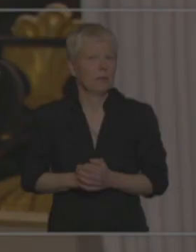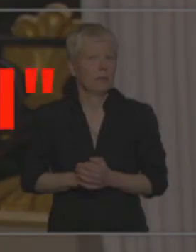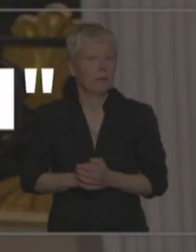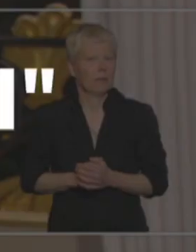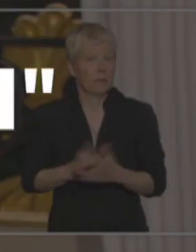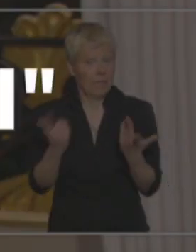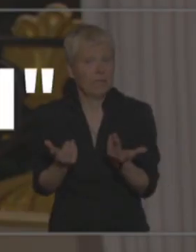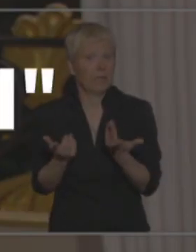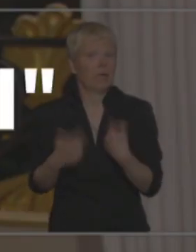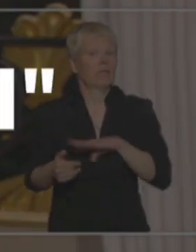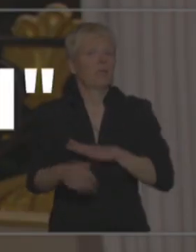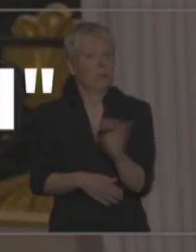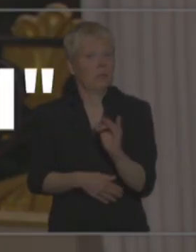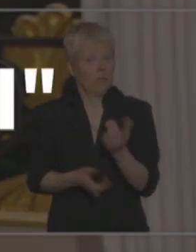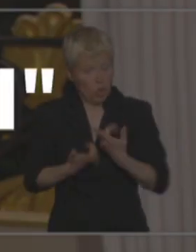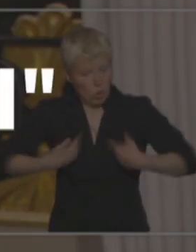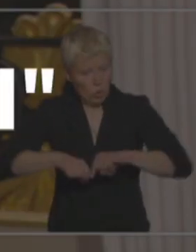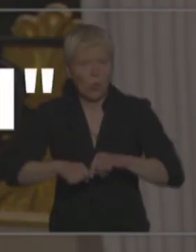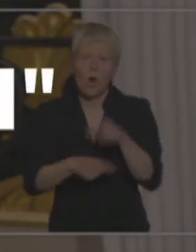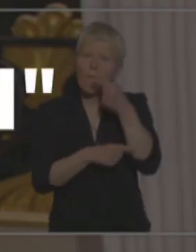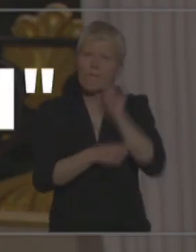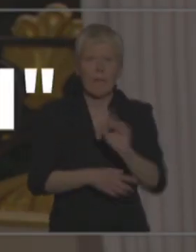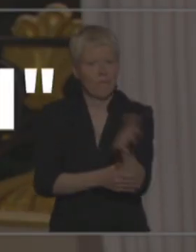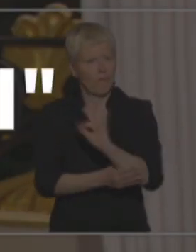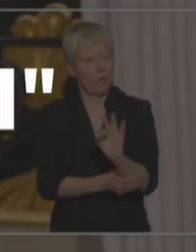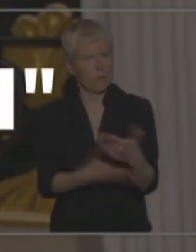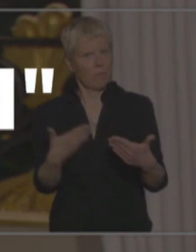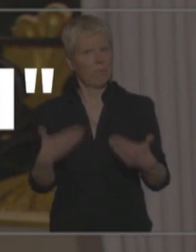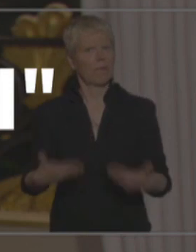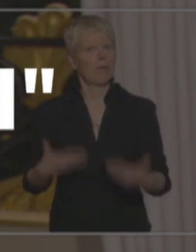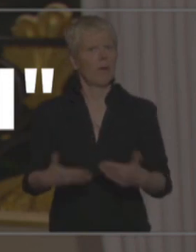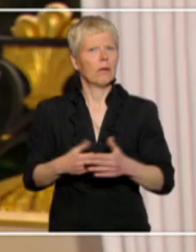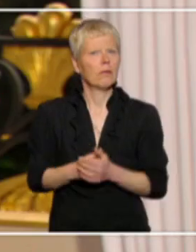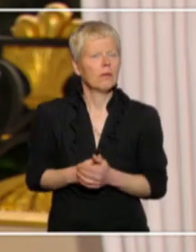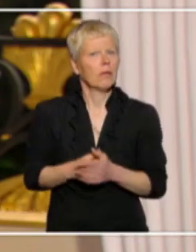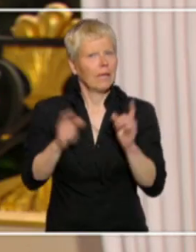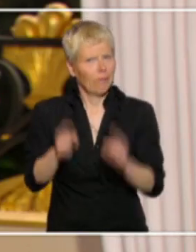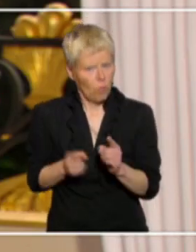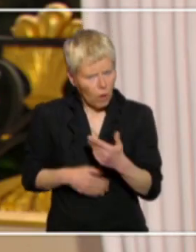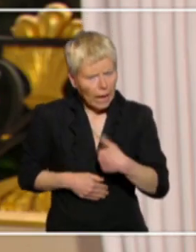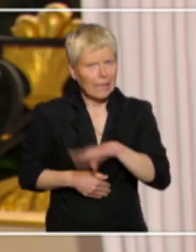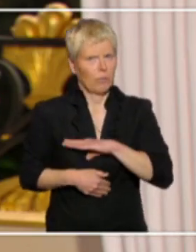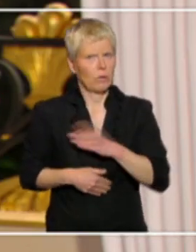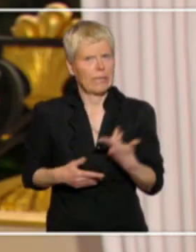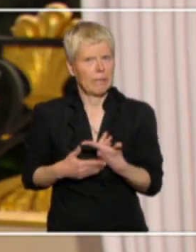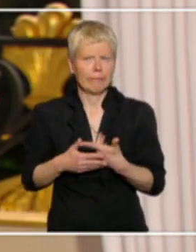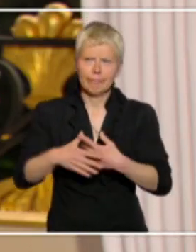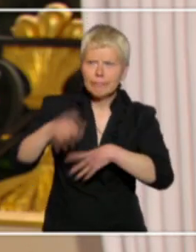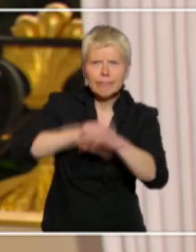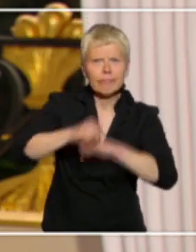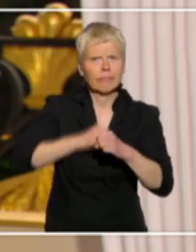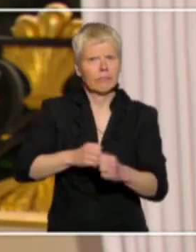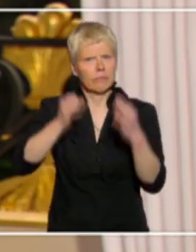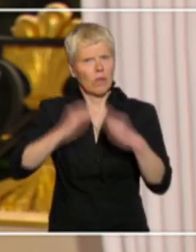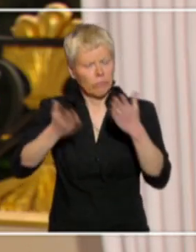et c'est à nous les Françaises et les Français d'aujourd'hui qu'il revient d'assurer au long